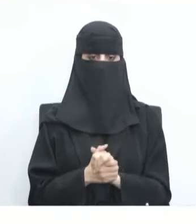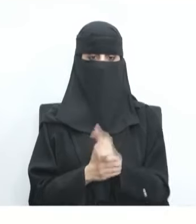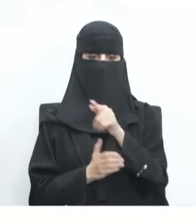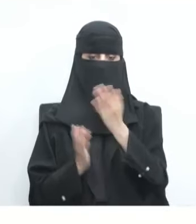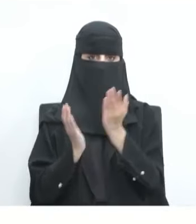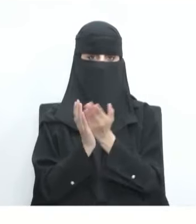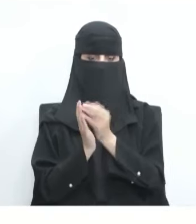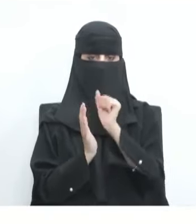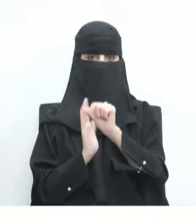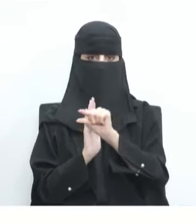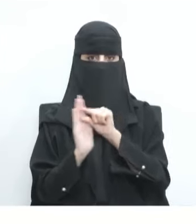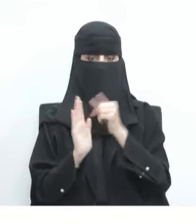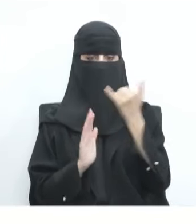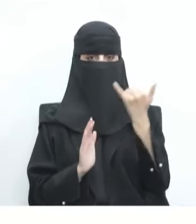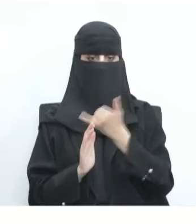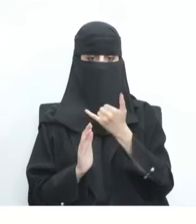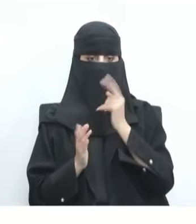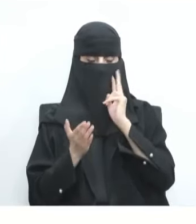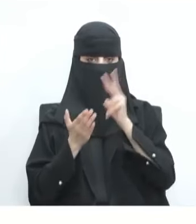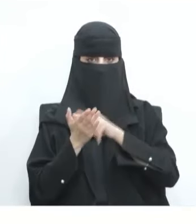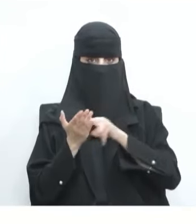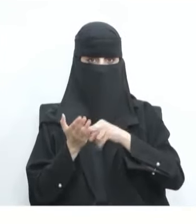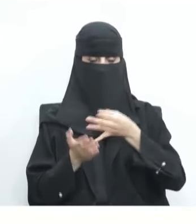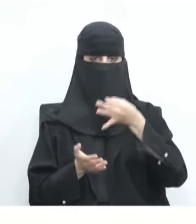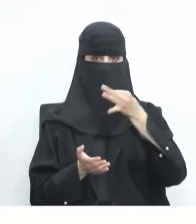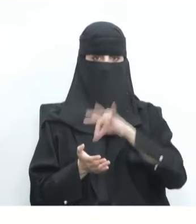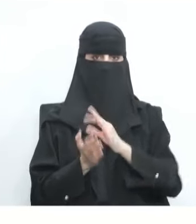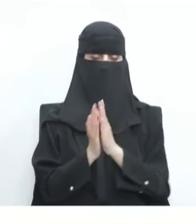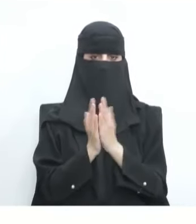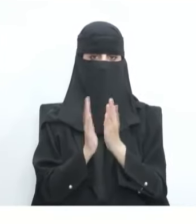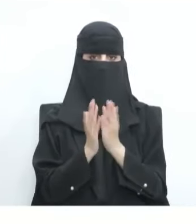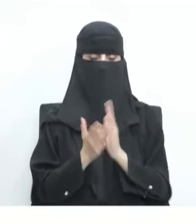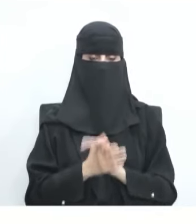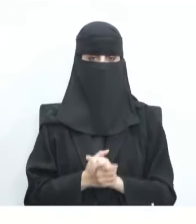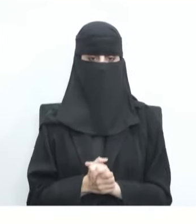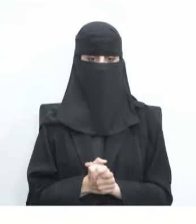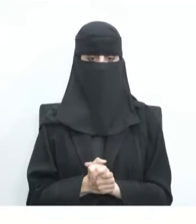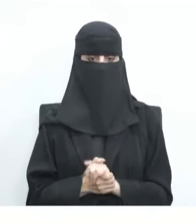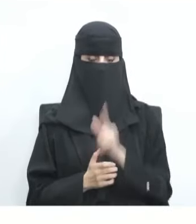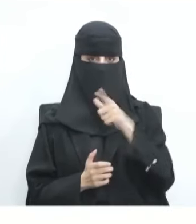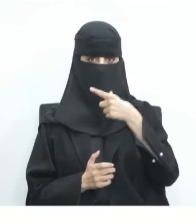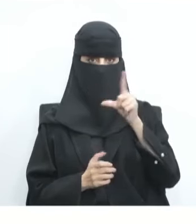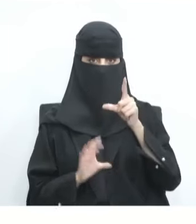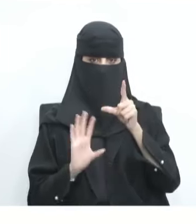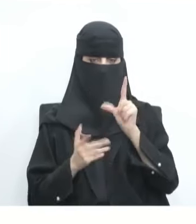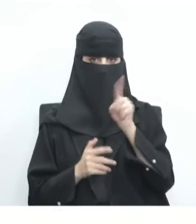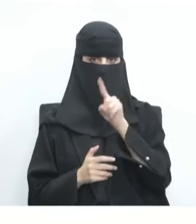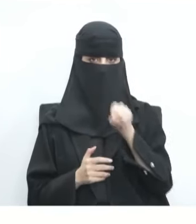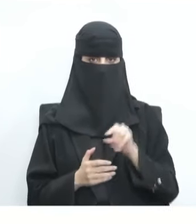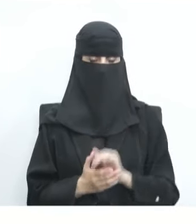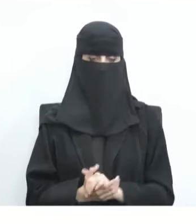كان الدرس عن اهميه القراءه وفوائد الكتاب هل هذه العباره صحيحه